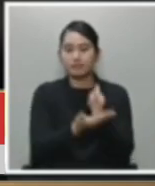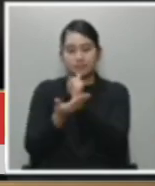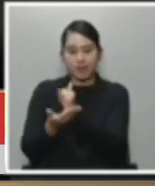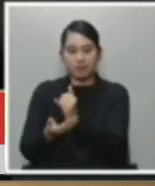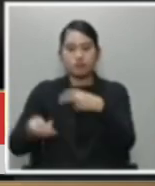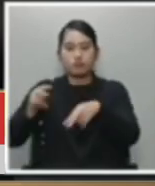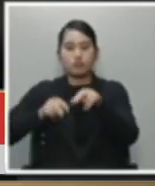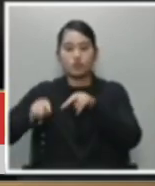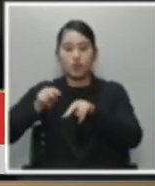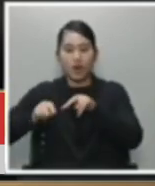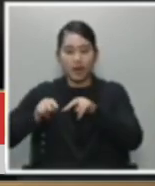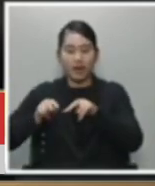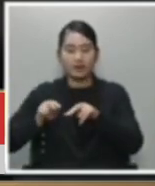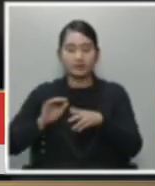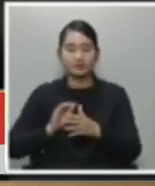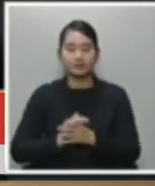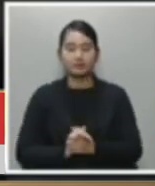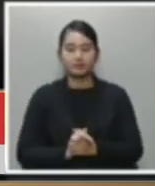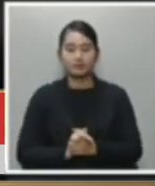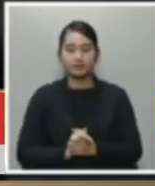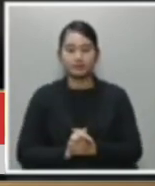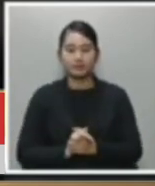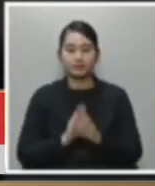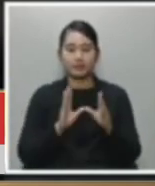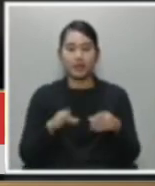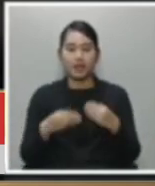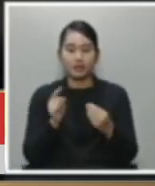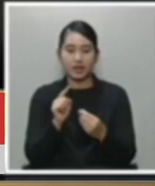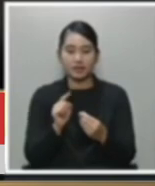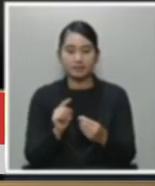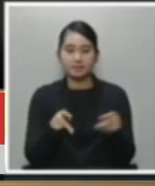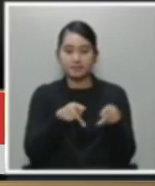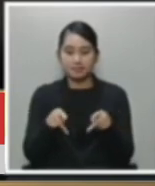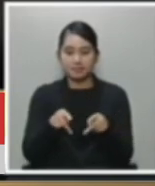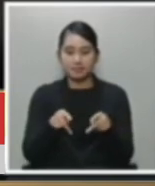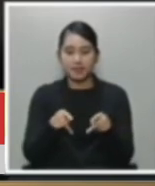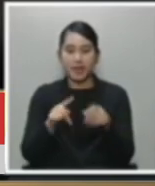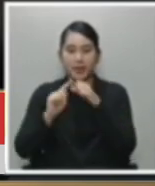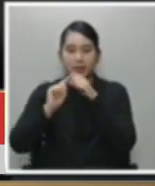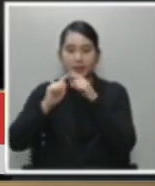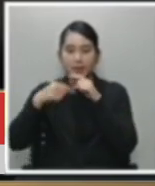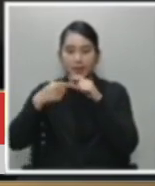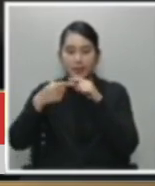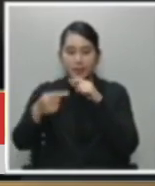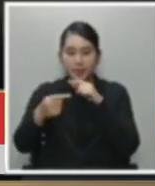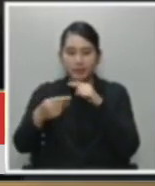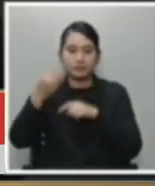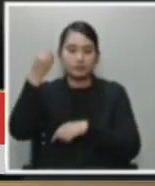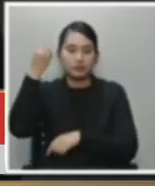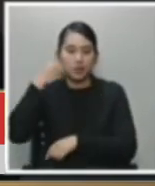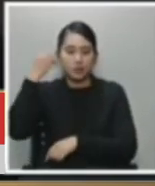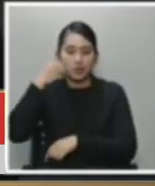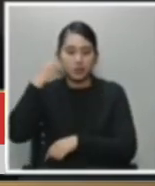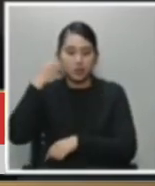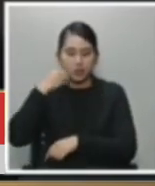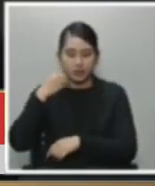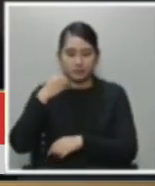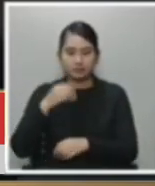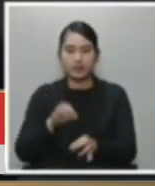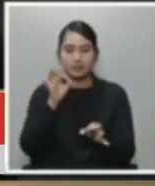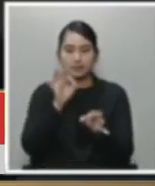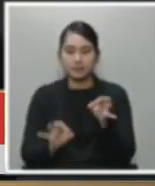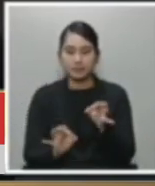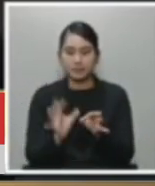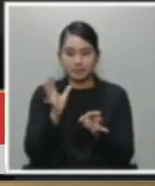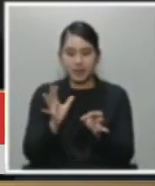ราะห์ตลอดจนได้พระราชทานพิธีธรรมสวดพระอภิธรรมทุกวันและพระราชทานเพลิงเป็นกรณีพิเ